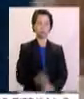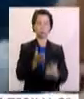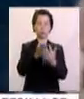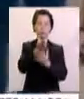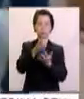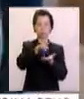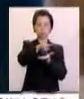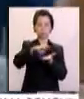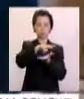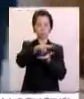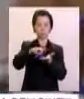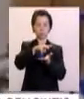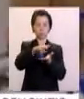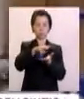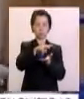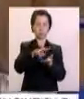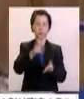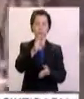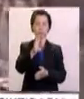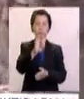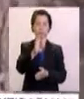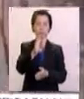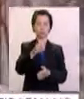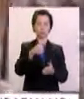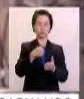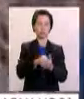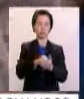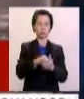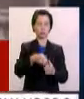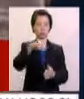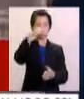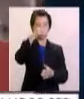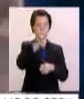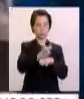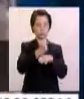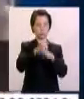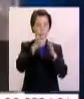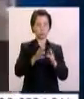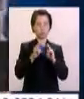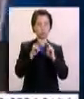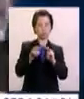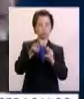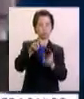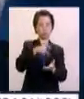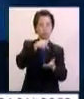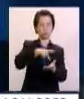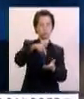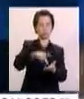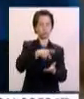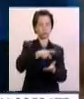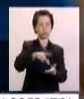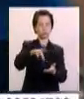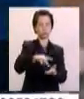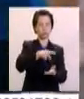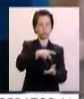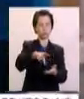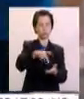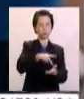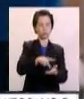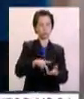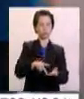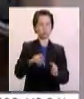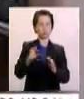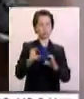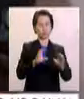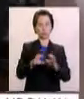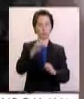Menerusi video yang dimuat naik oleh Facebook viral media Johor, petugas hospital dilihat menari diiringi lagu nyanyian Sandrina iaitu